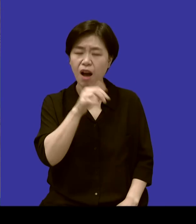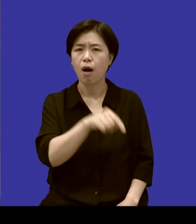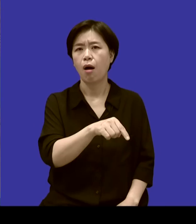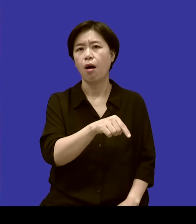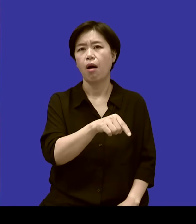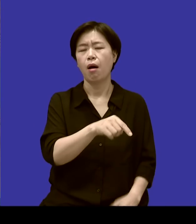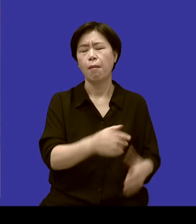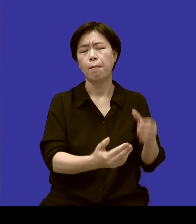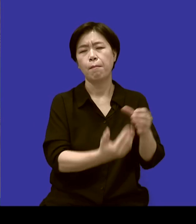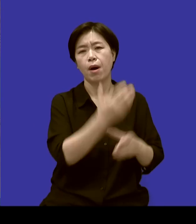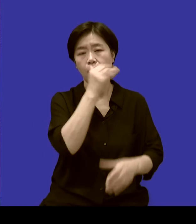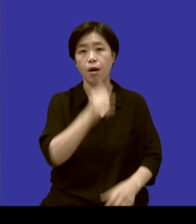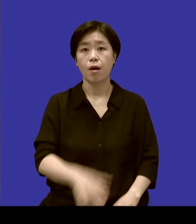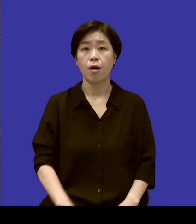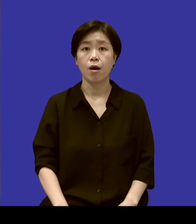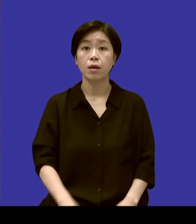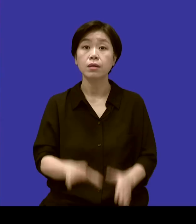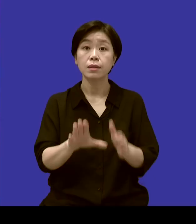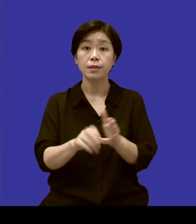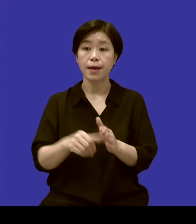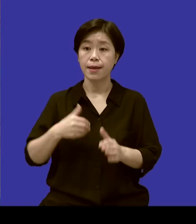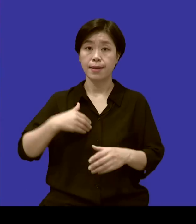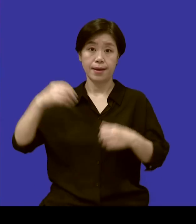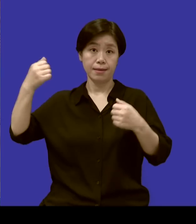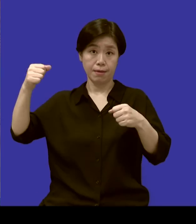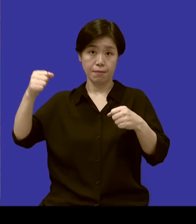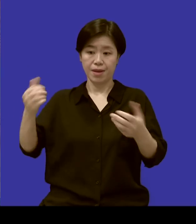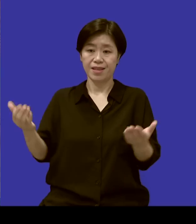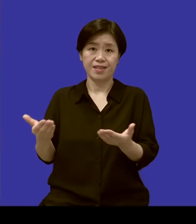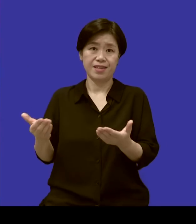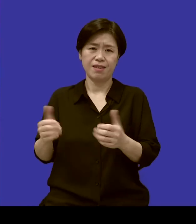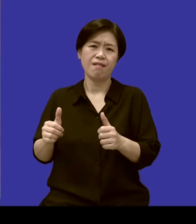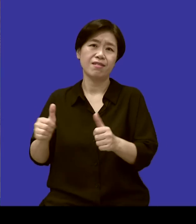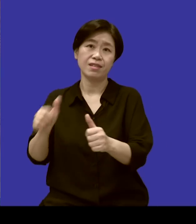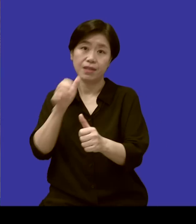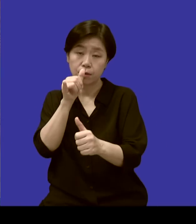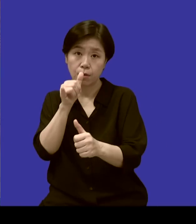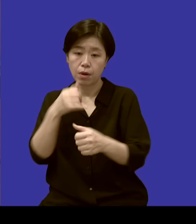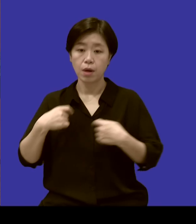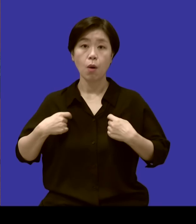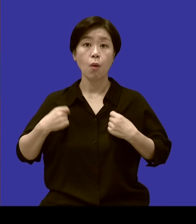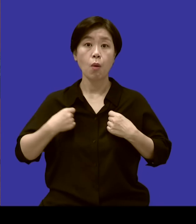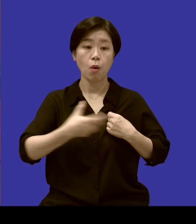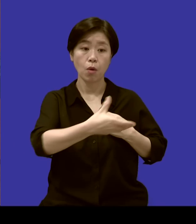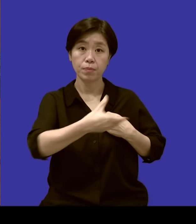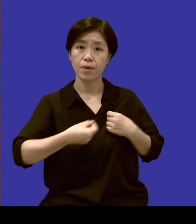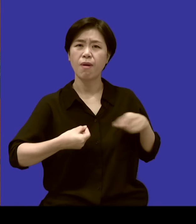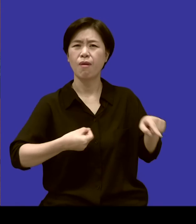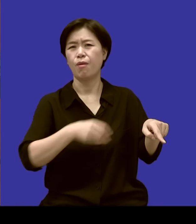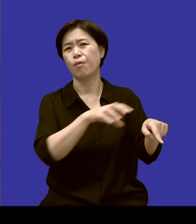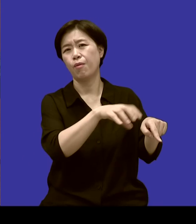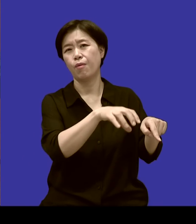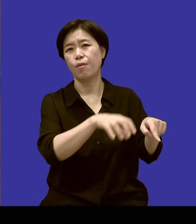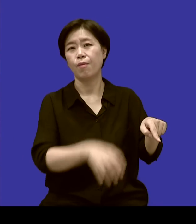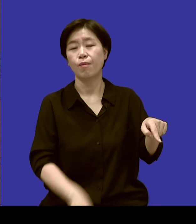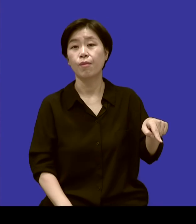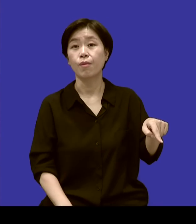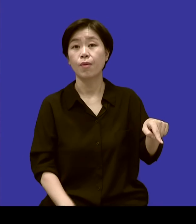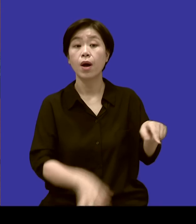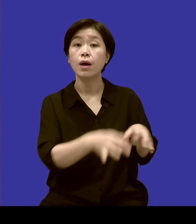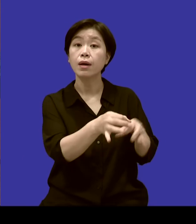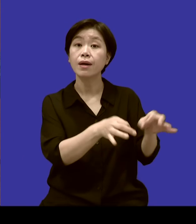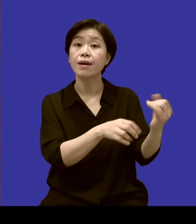활동을 활발하게 하고 있었기 때문에 삼풍백화점에서 옷을 협찬받았어요. 백화점에 있는 어떤 뭐 그래서 거기 샵